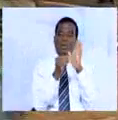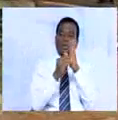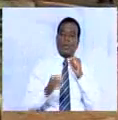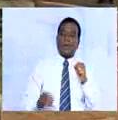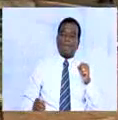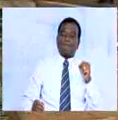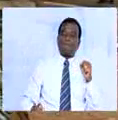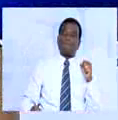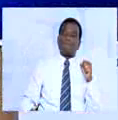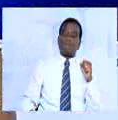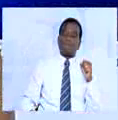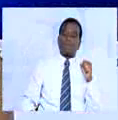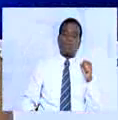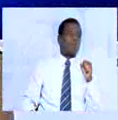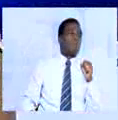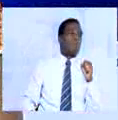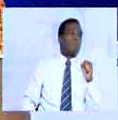Ouattara.